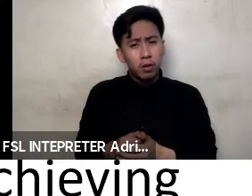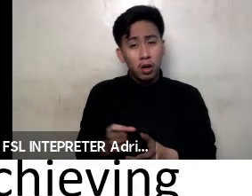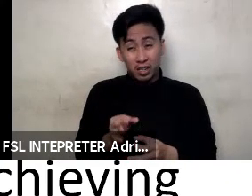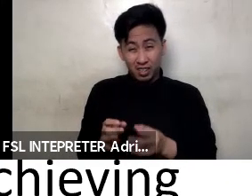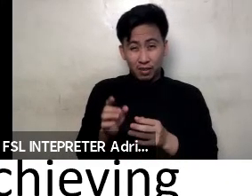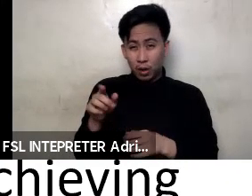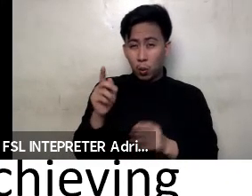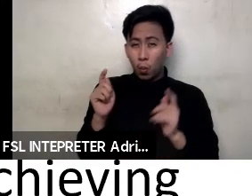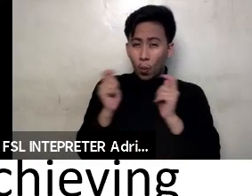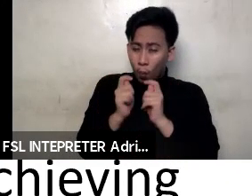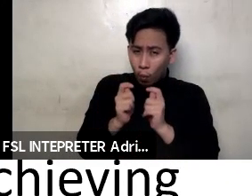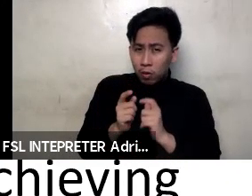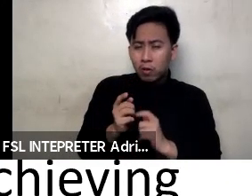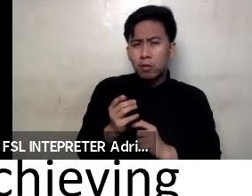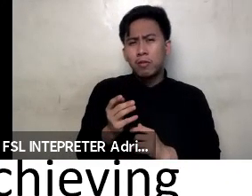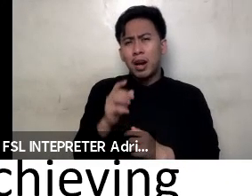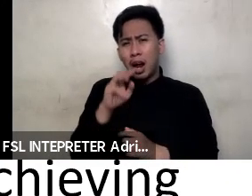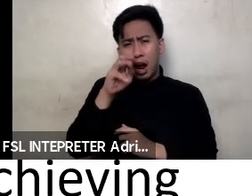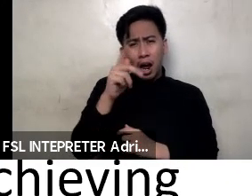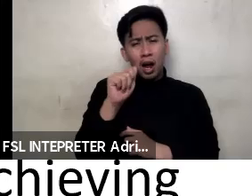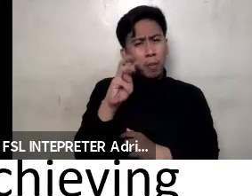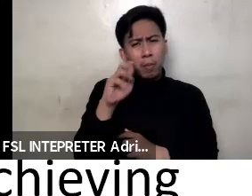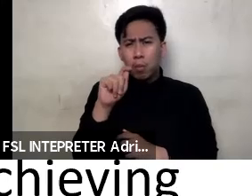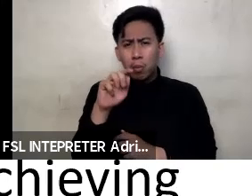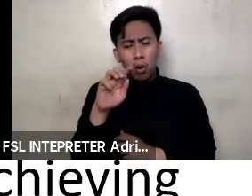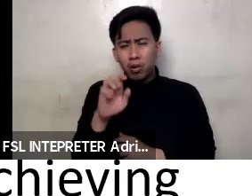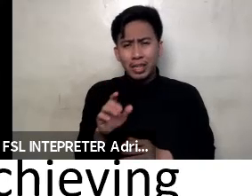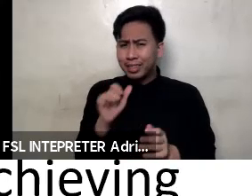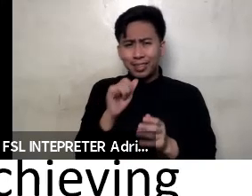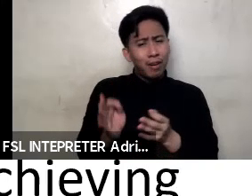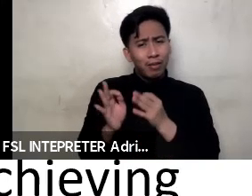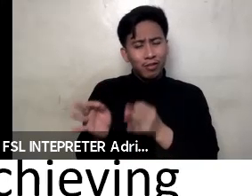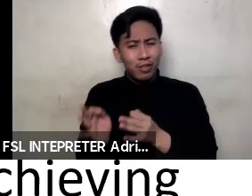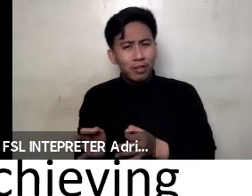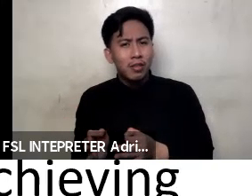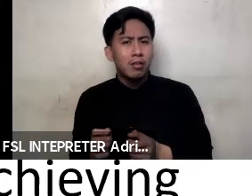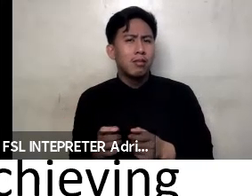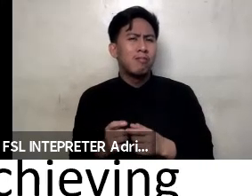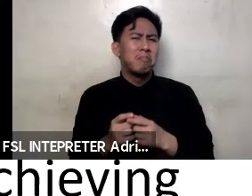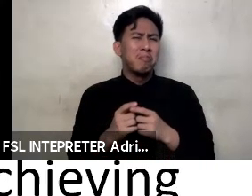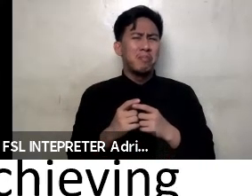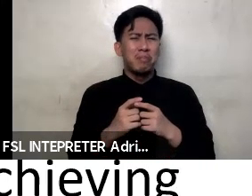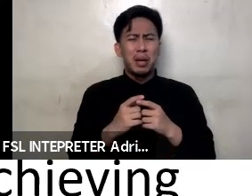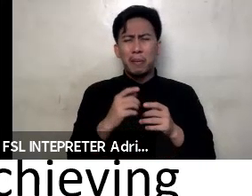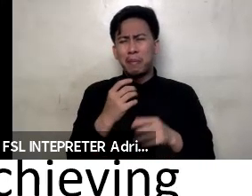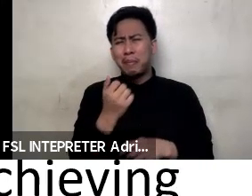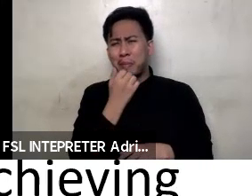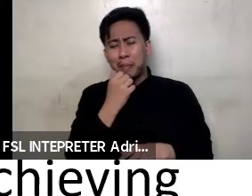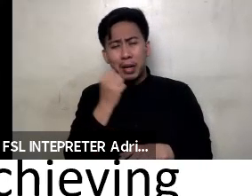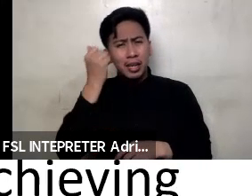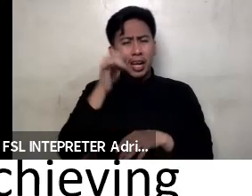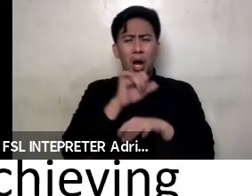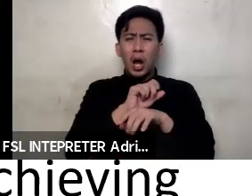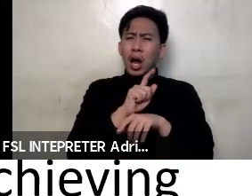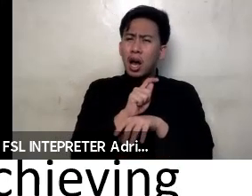that this kamote is rich in vitamin A and fibers, right? And then even the kangkong is rich in vitamin A and minerals. Sometimes, ginagamit natin siya sa